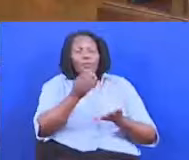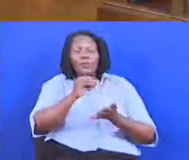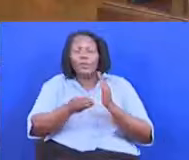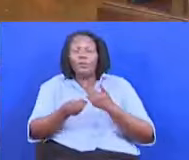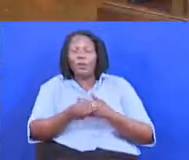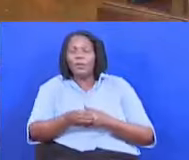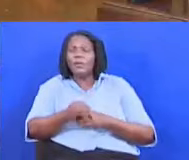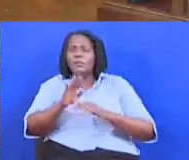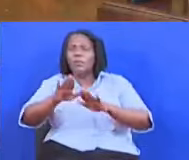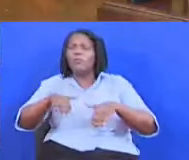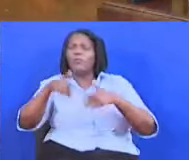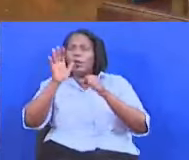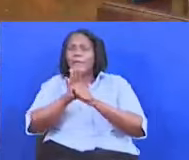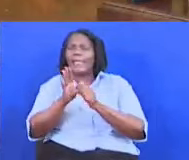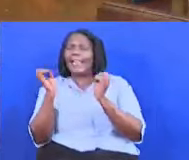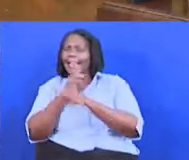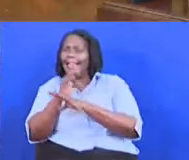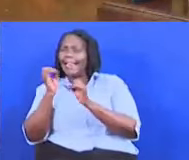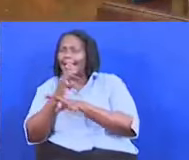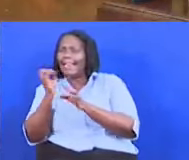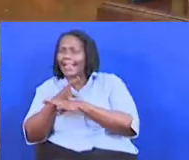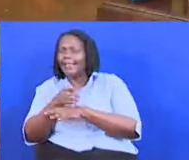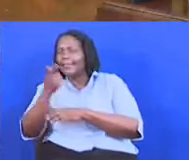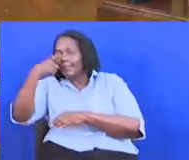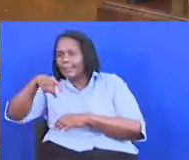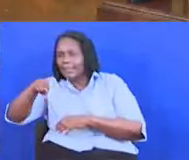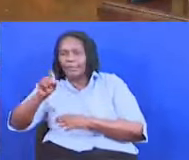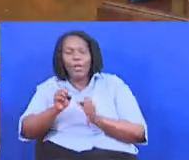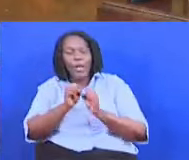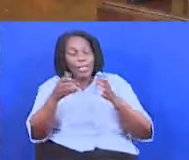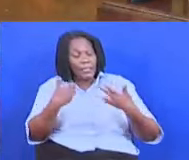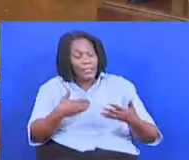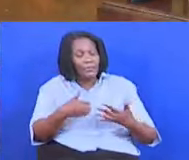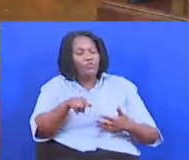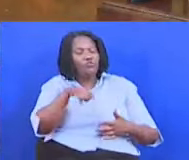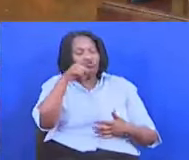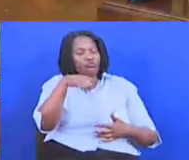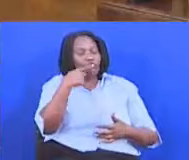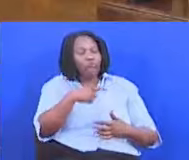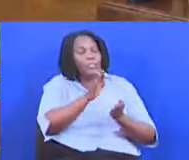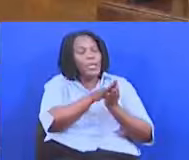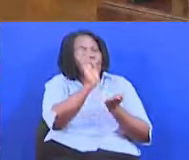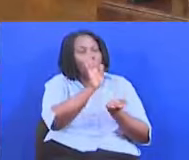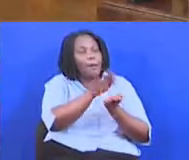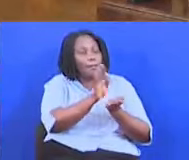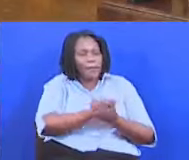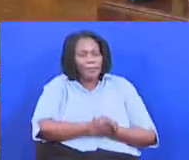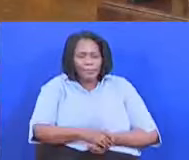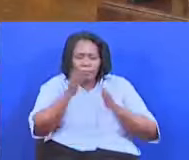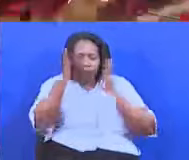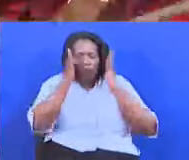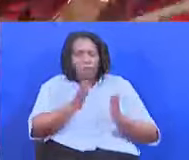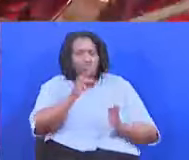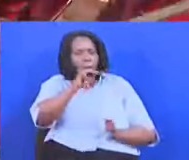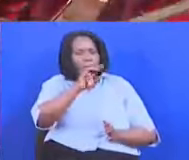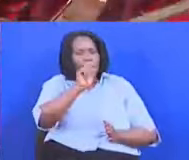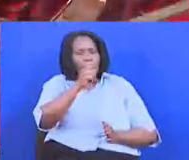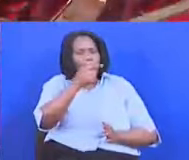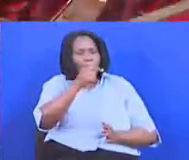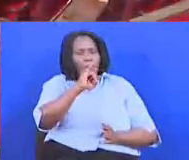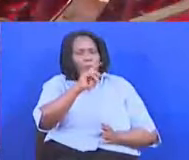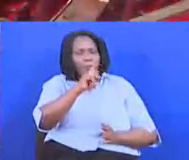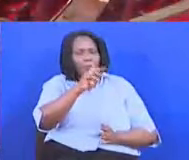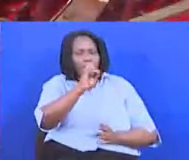wabunge wanazungumzia na hili la leo linazungumza kuhusu mamba hapa. Mheshimiwa Esther Nicholas Matiko, swali la nyongeza.